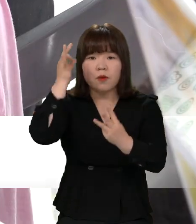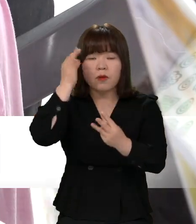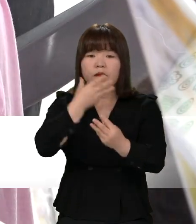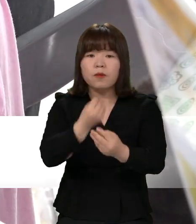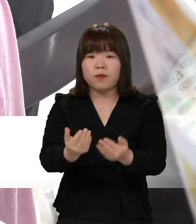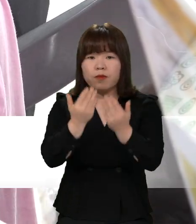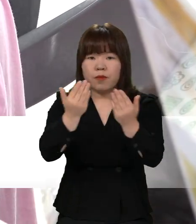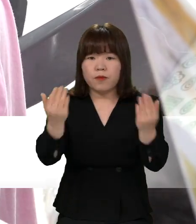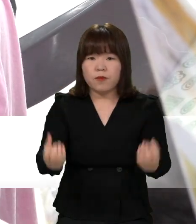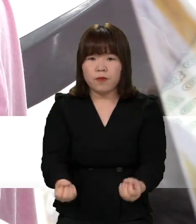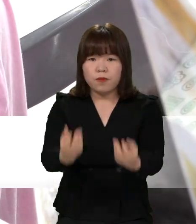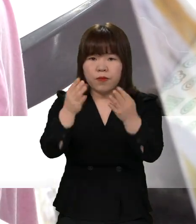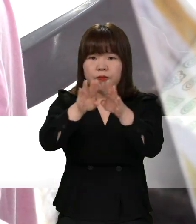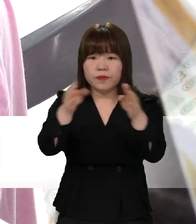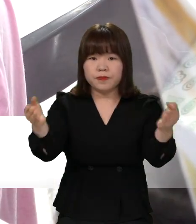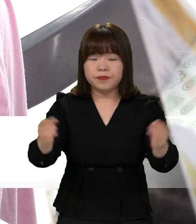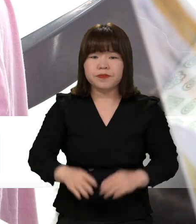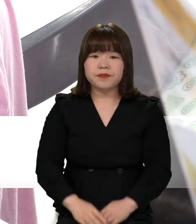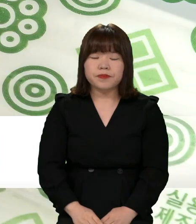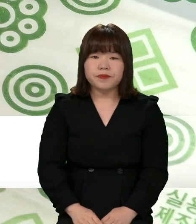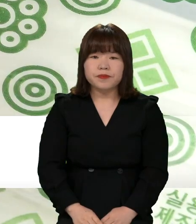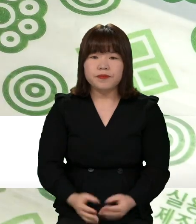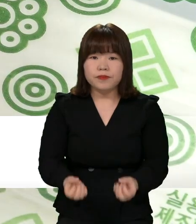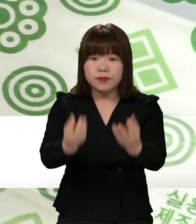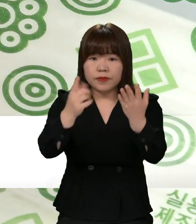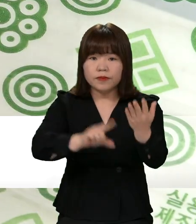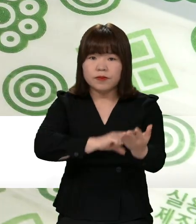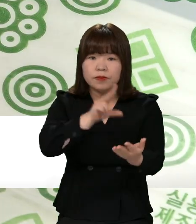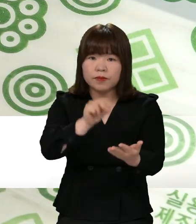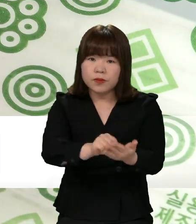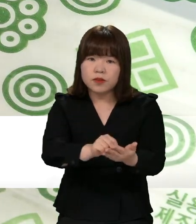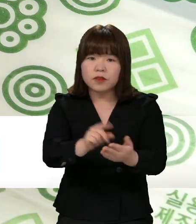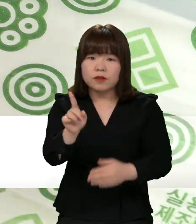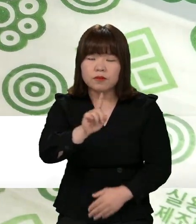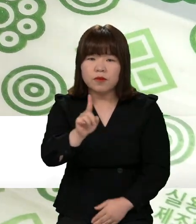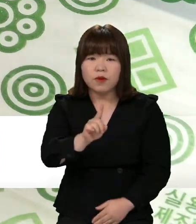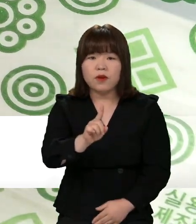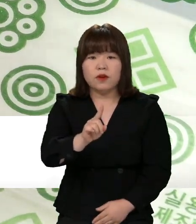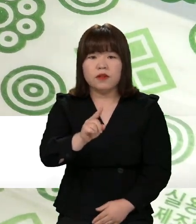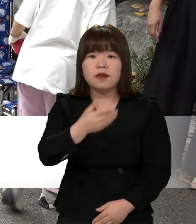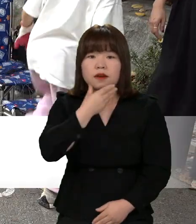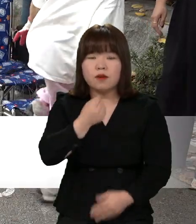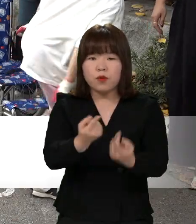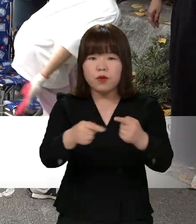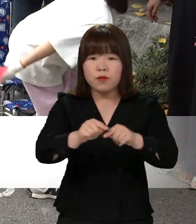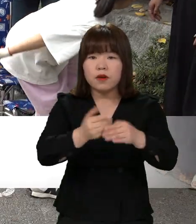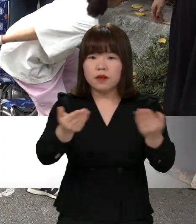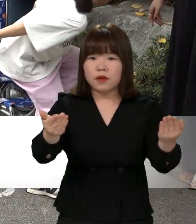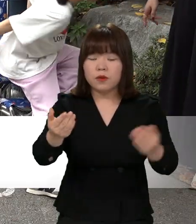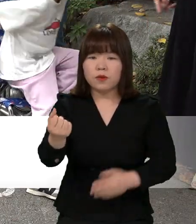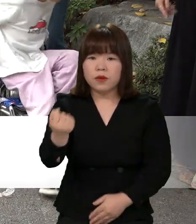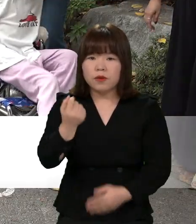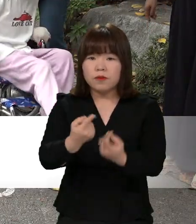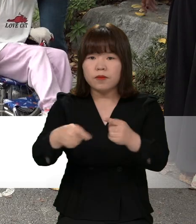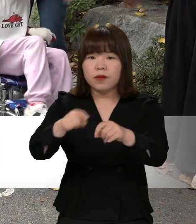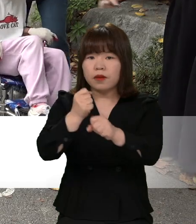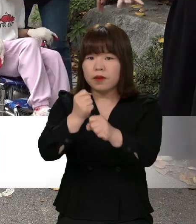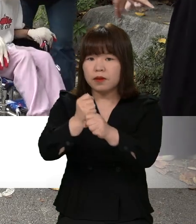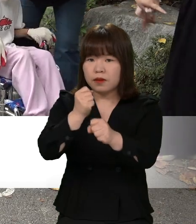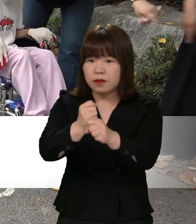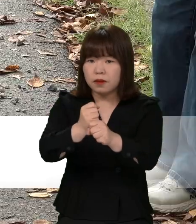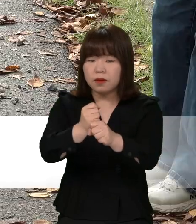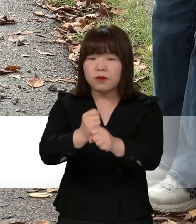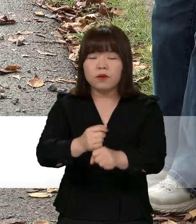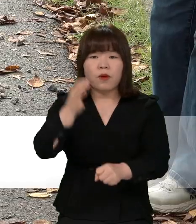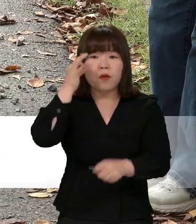및 제 3회 포항 복지 박람회를 열었습니다 박람회는 함께 나누는 행복 함께 만드는 시너지라는